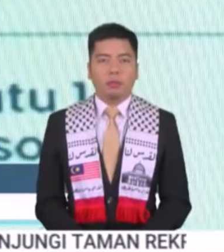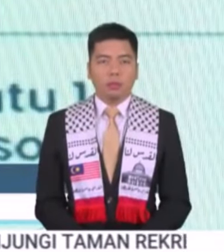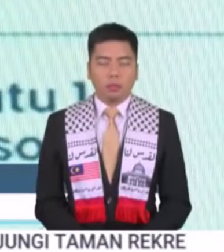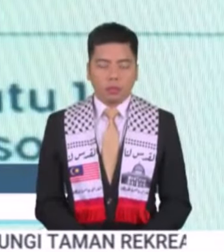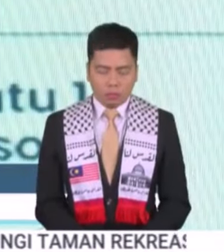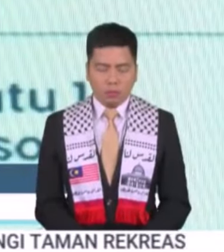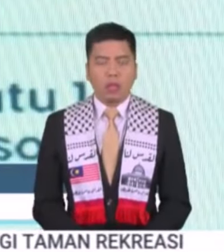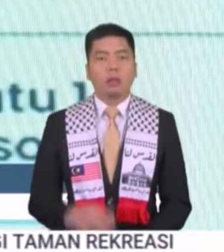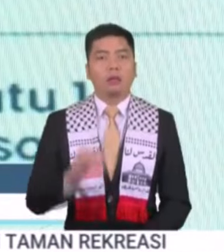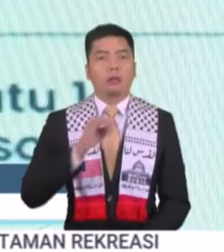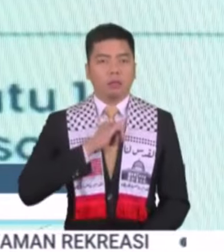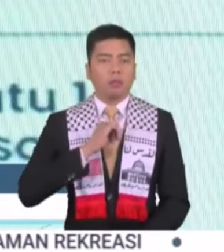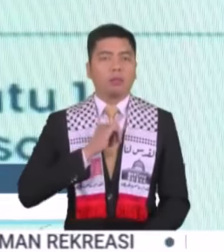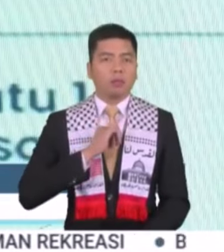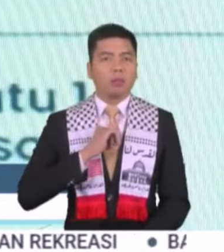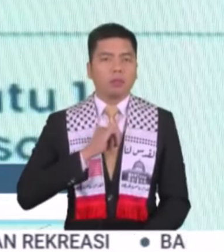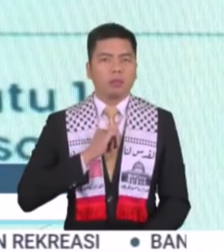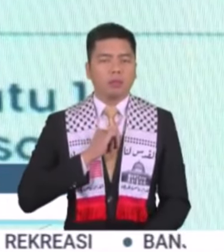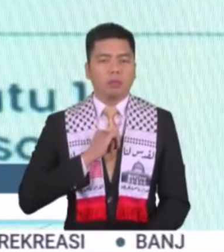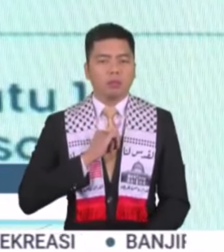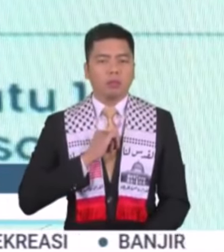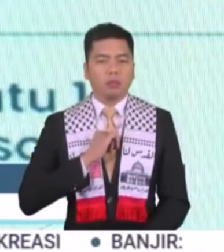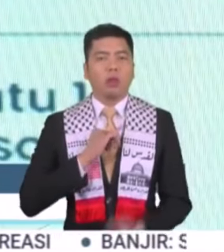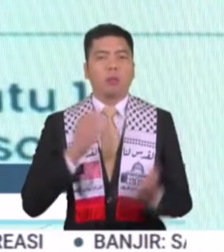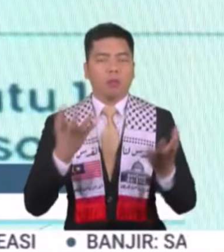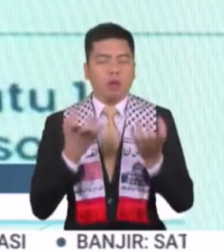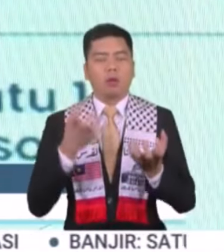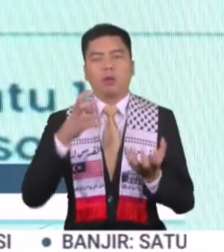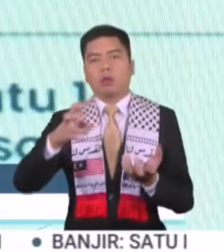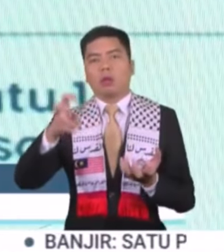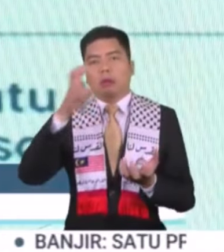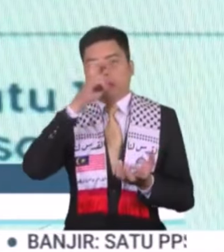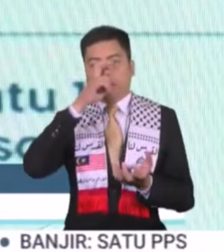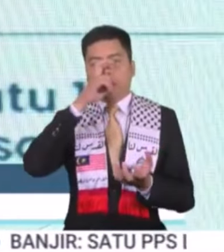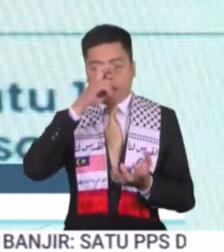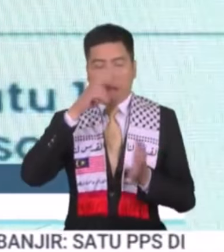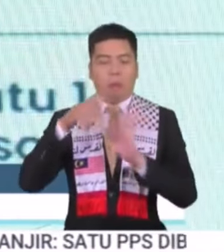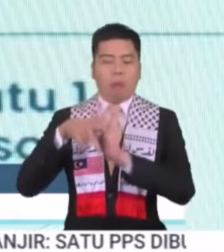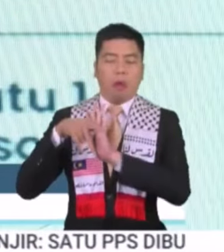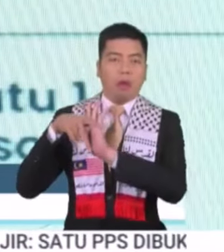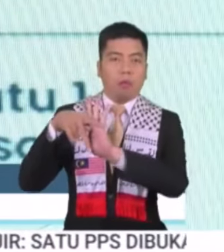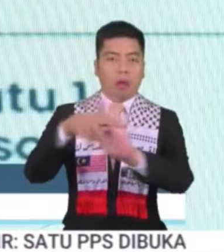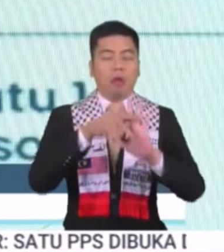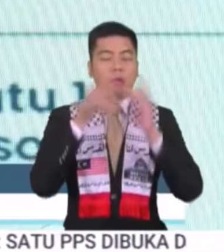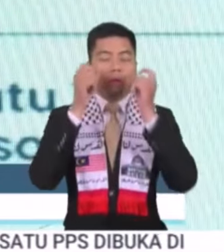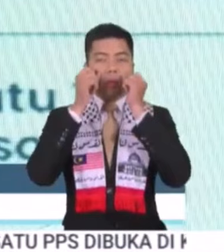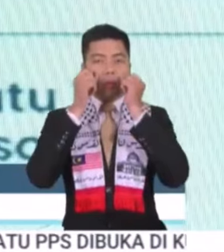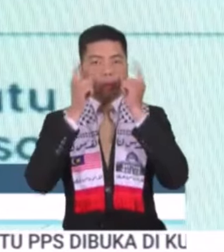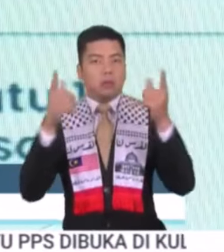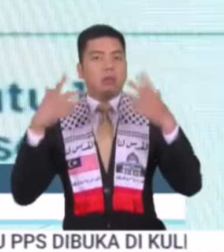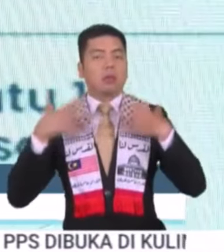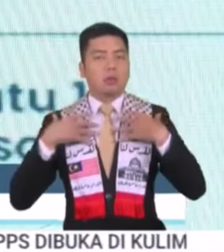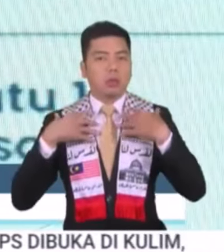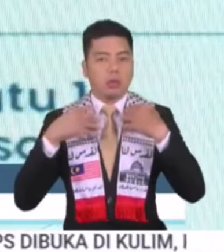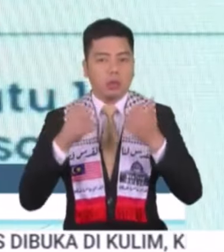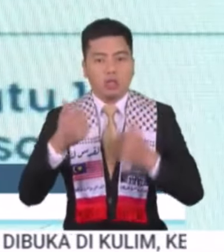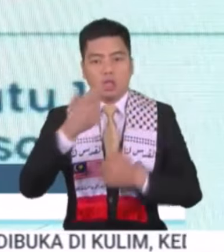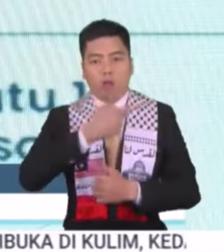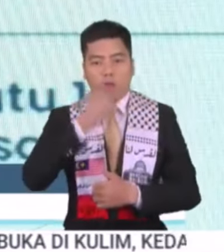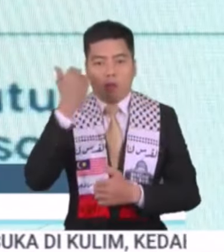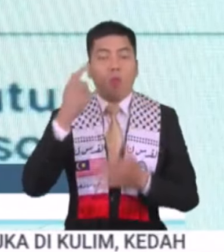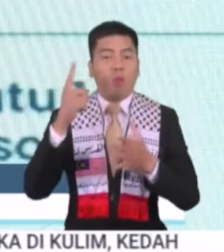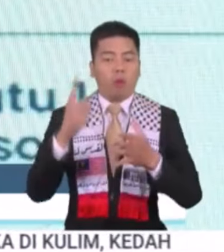Jadi, saya ingin tegaskan, kempen ini kecelakaan kesihatan, sebab